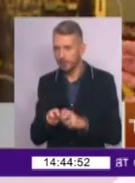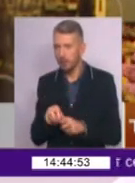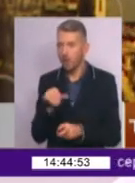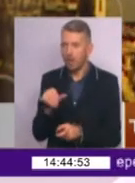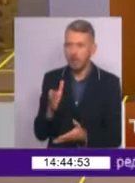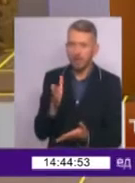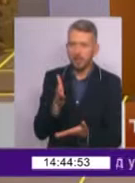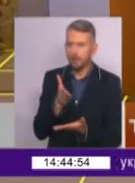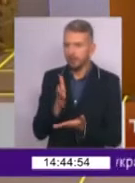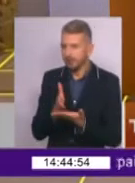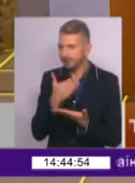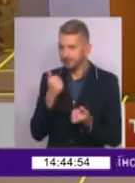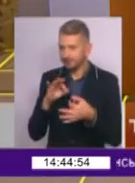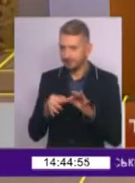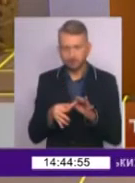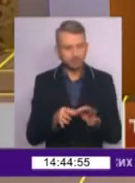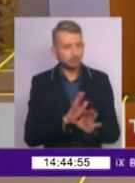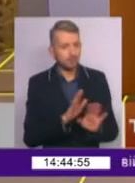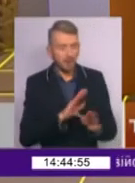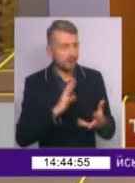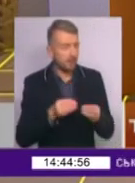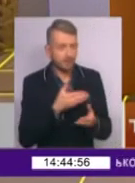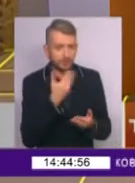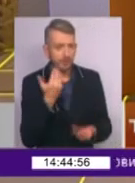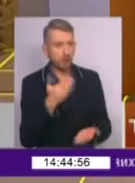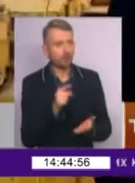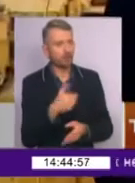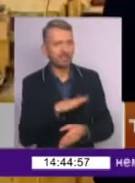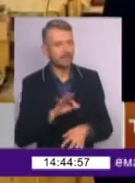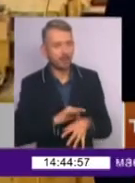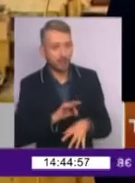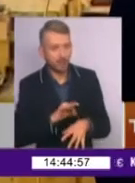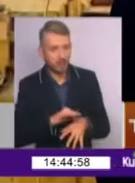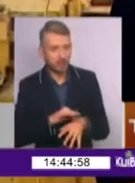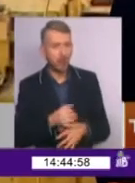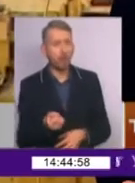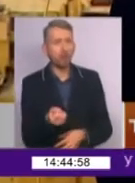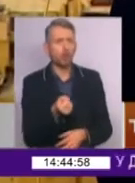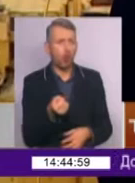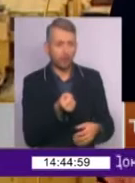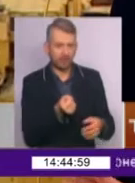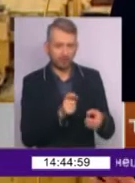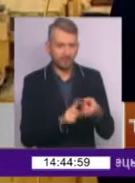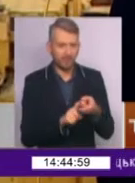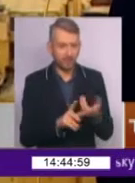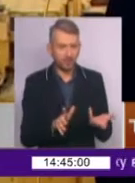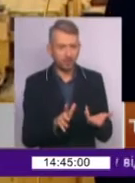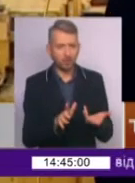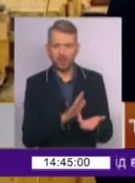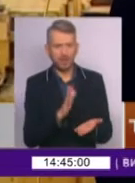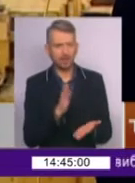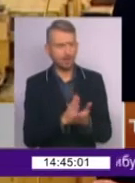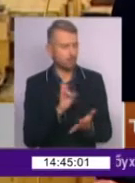теж якісь ускладнення? Наслідки? Ні. Якщо вони не захворіли вже, як правило, носійство не є там